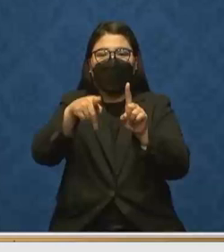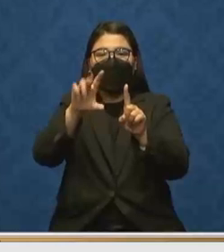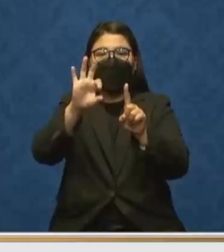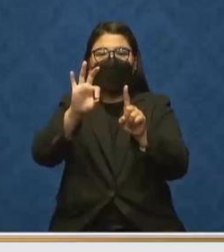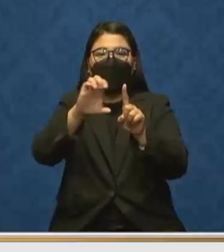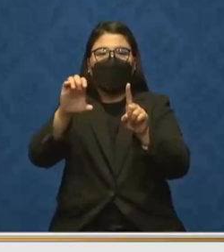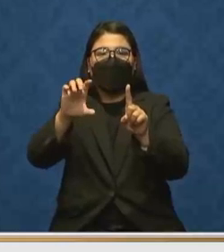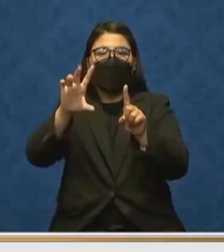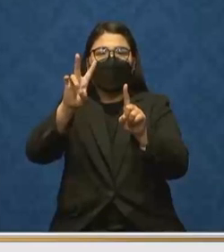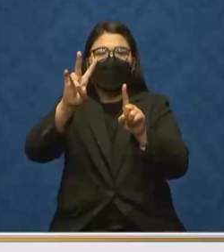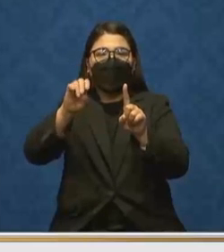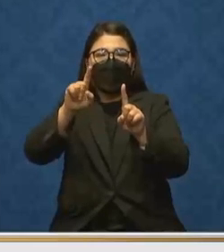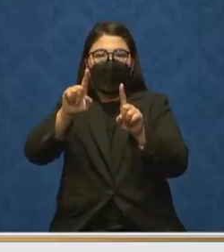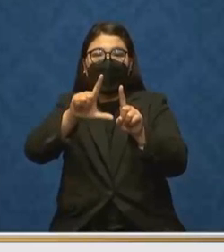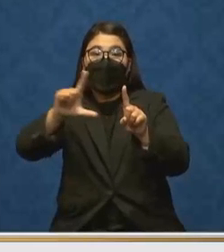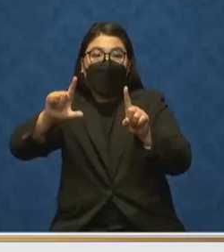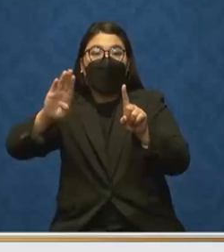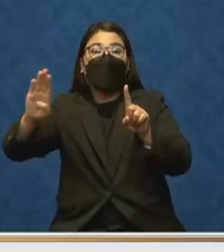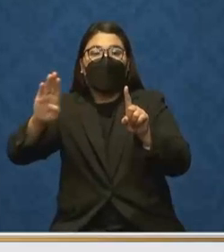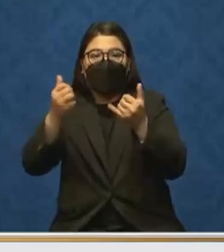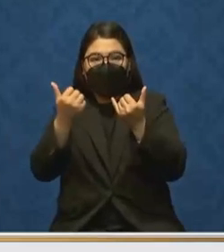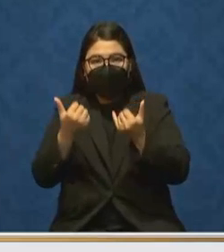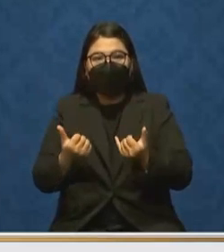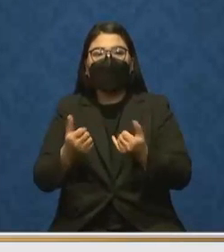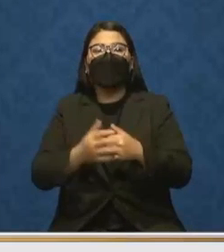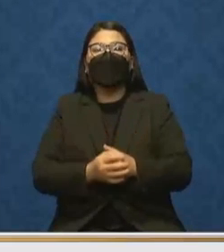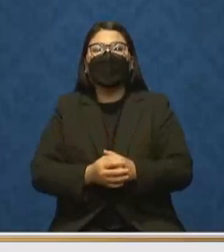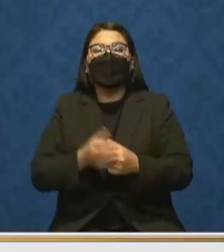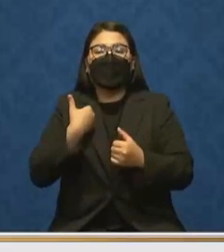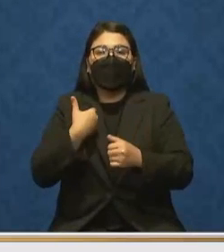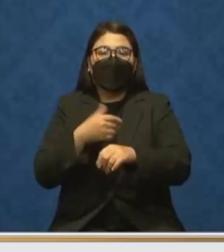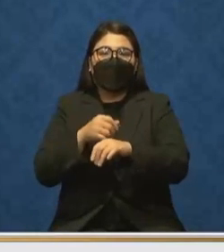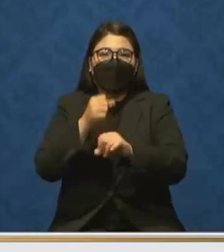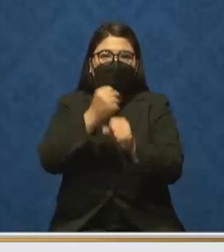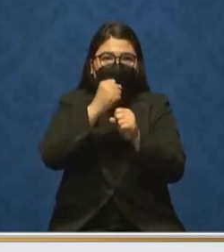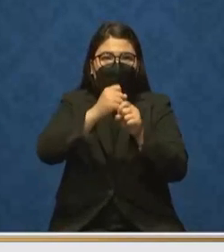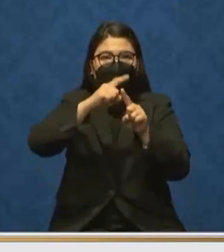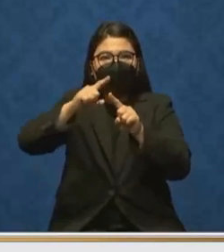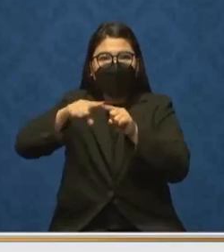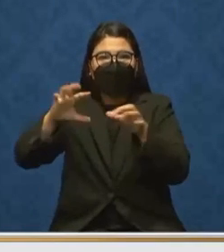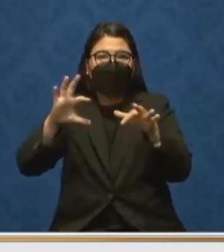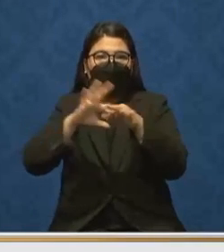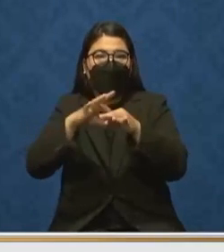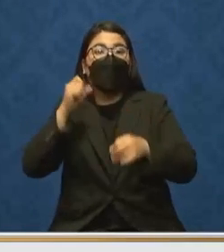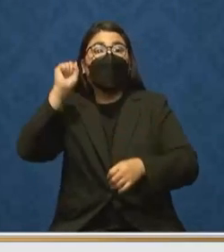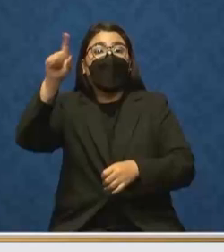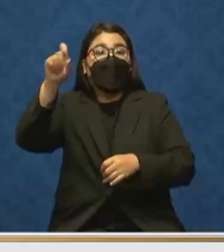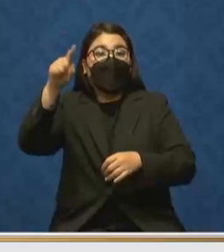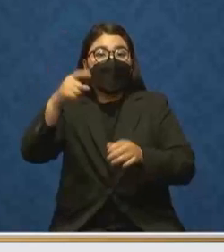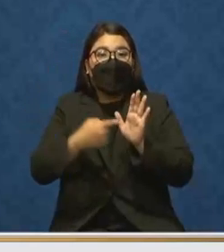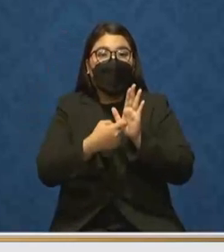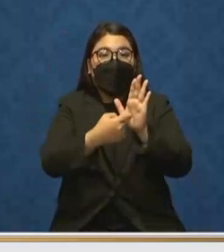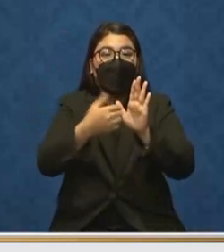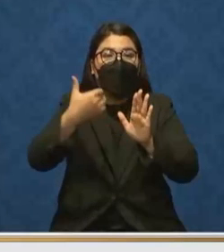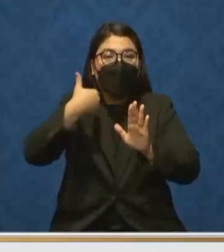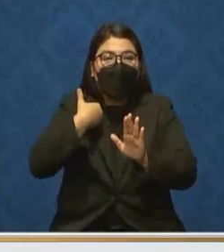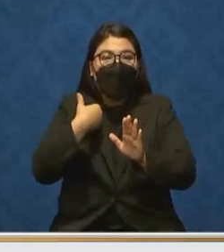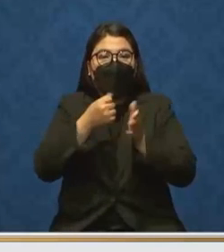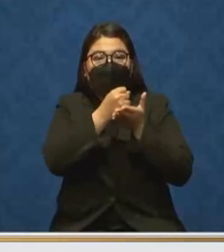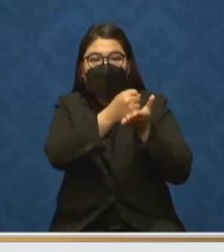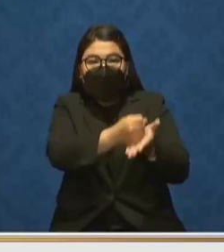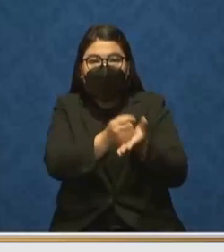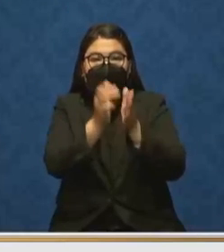16,971.8 ล้านบาทเพื่อพัฒนาขีดความสามารถในการปฏิบัติงานด้านภัยพิบัติฉุกเฉินการกู้ภัยและการช่วยเหลือผู้ประสบ